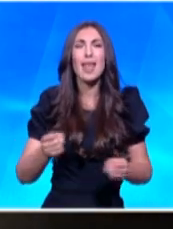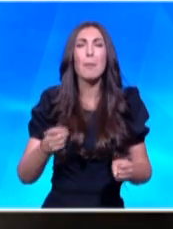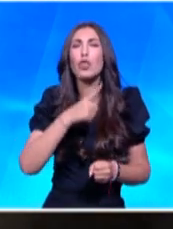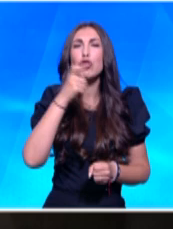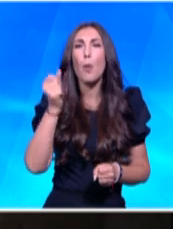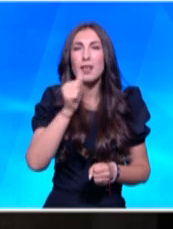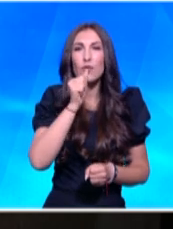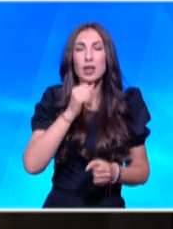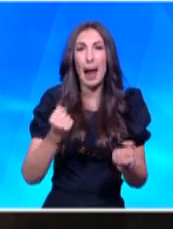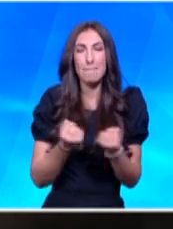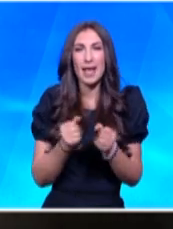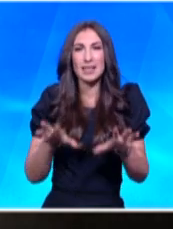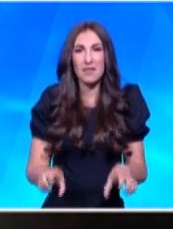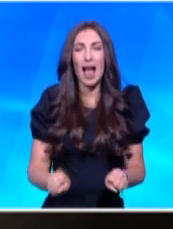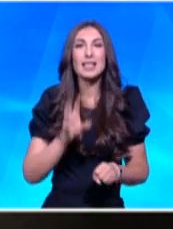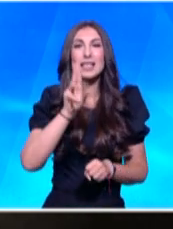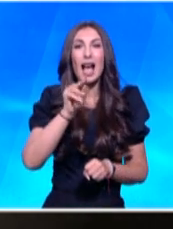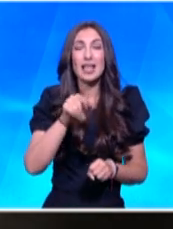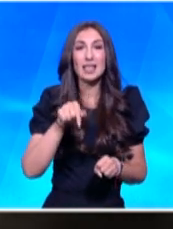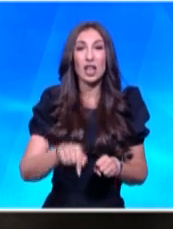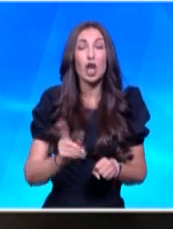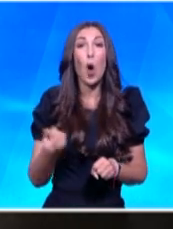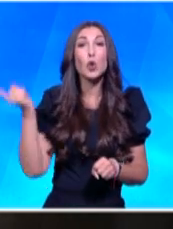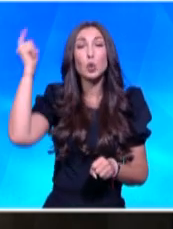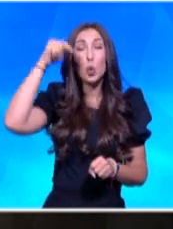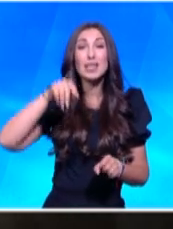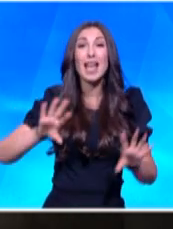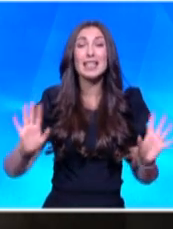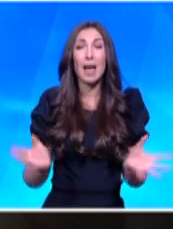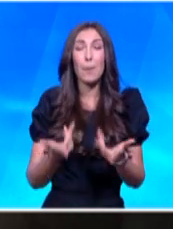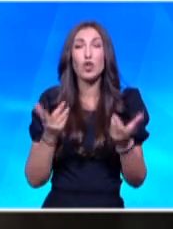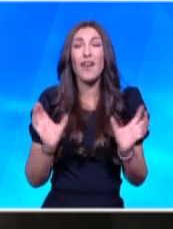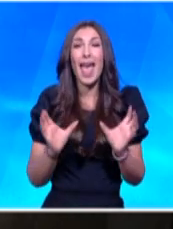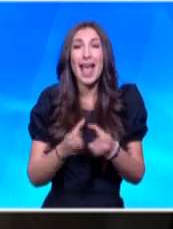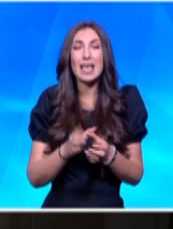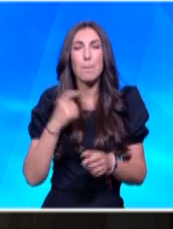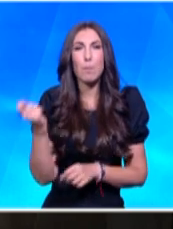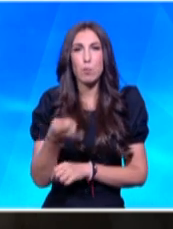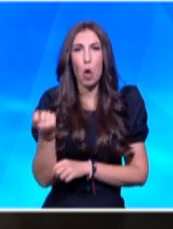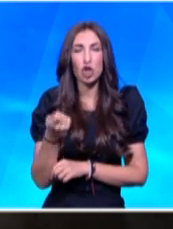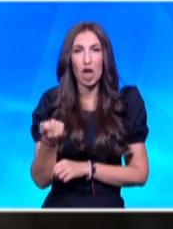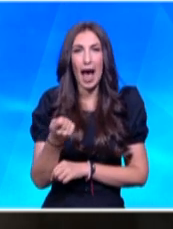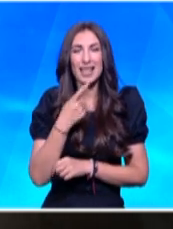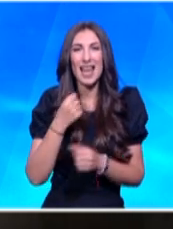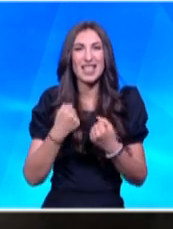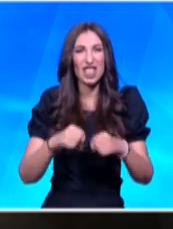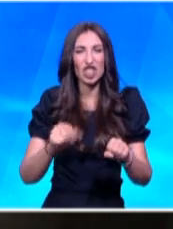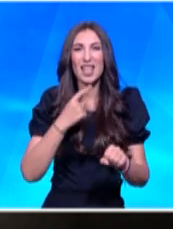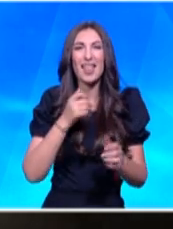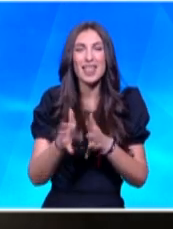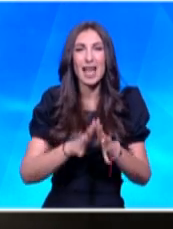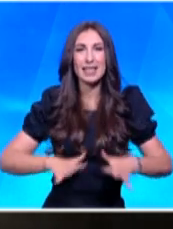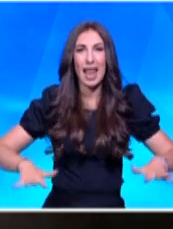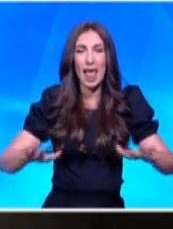а местните власти казаха за BTV, че от утре ще започнат екипи на пожарна безопасност и защита на населението